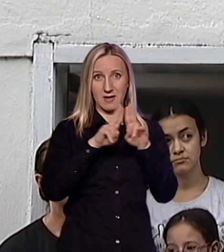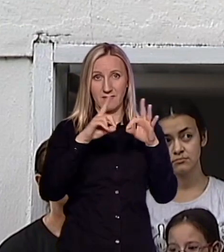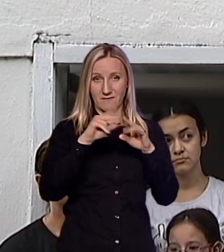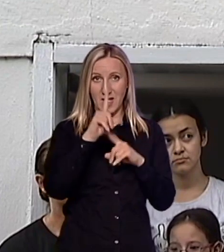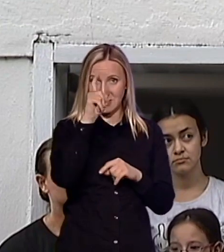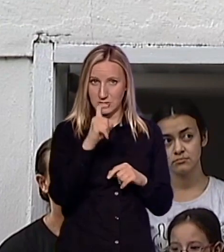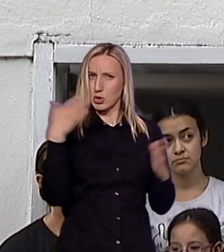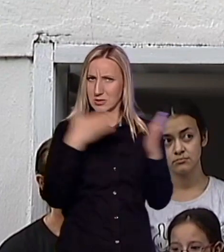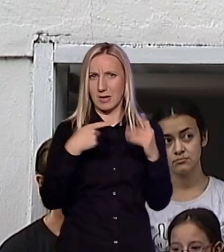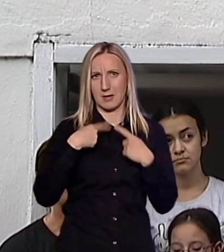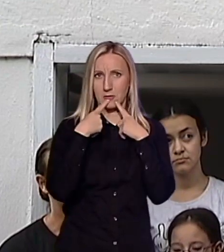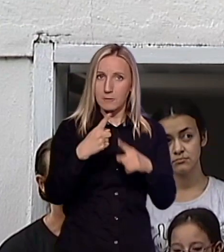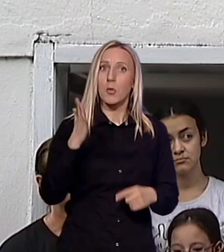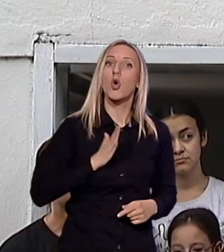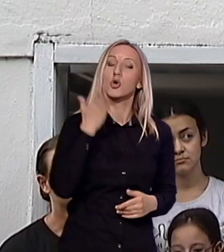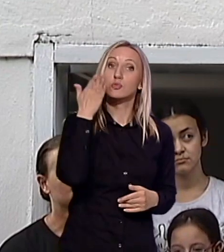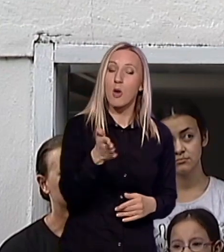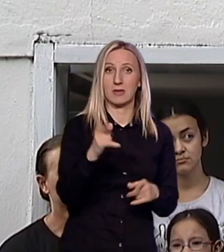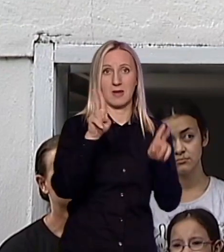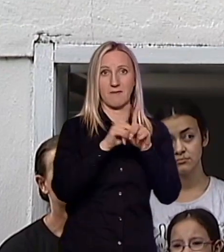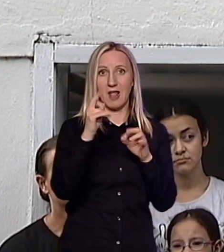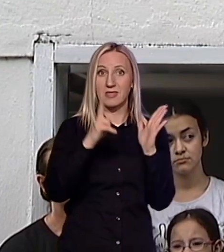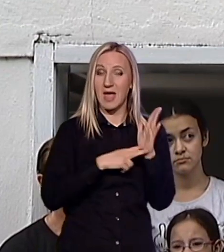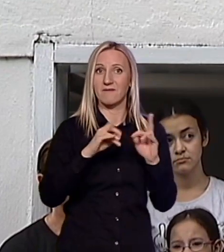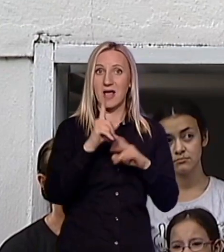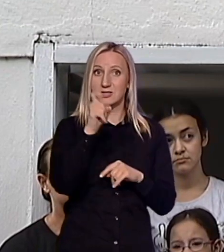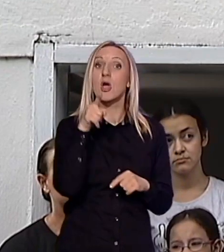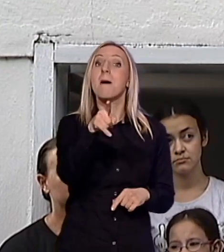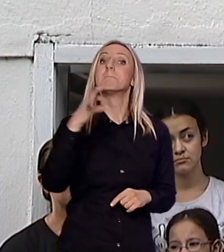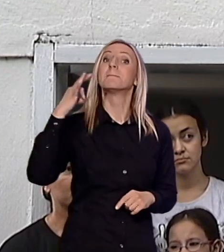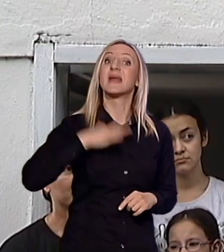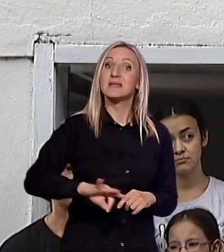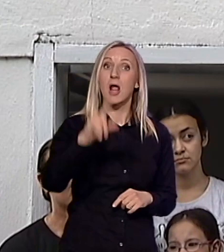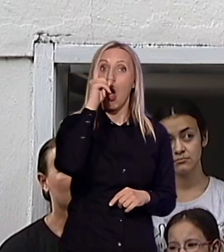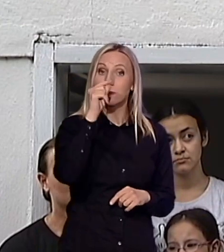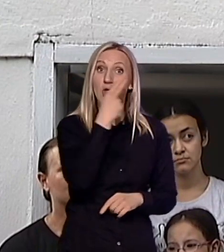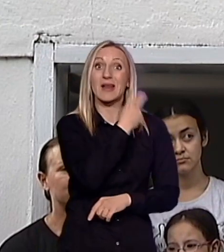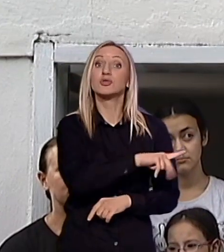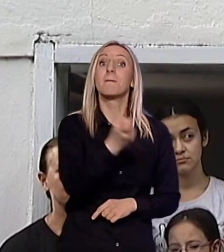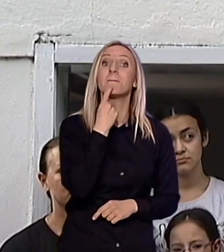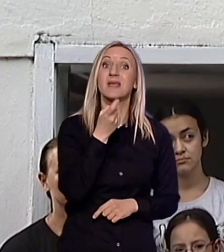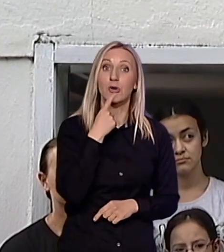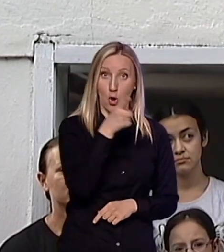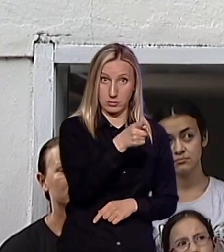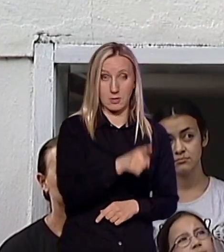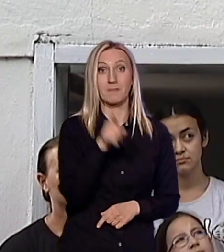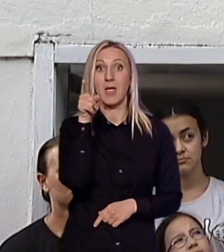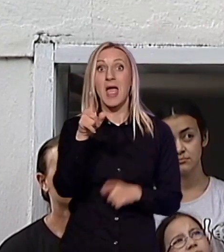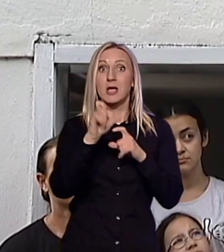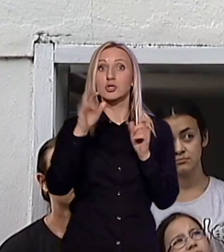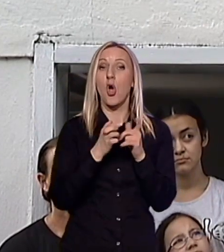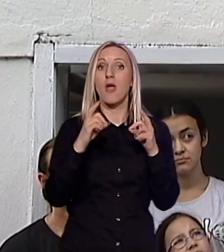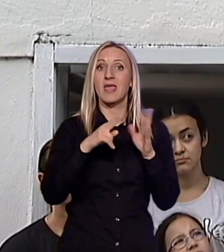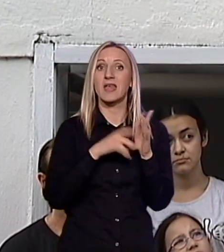i nije prvi put. Gospodine Vladane Vasiću, predsedniče opštine, gradonačelniče Pirota, gospođo Sonja